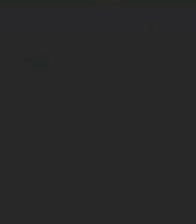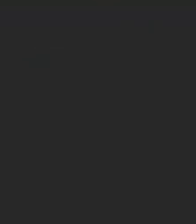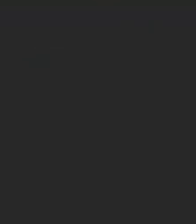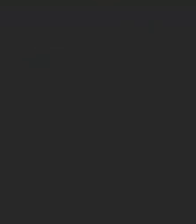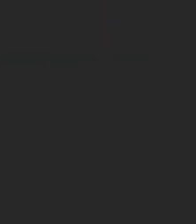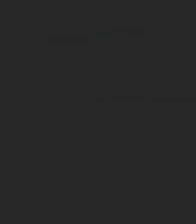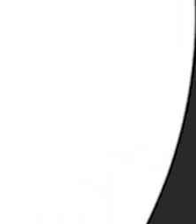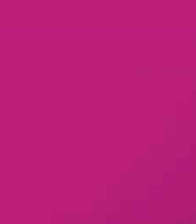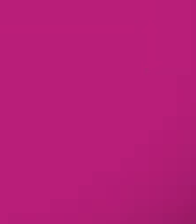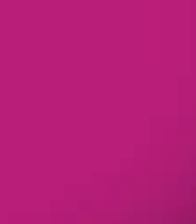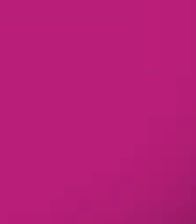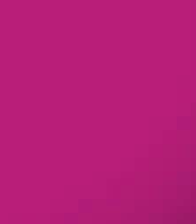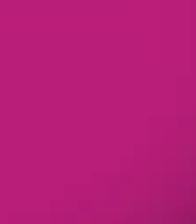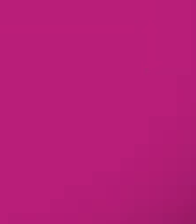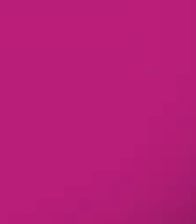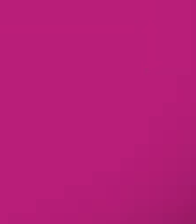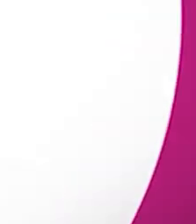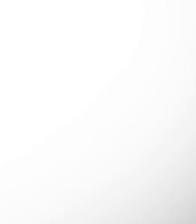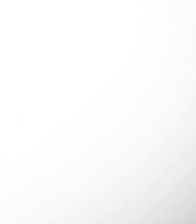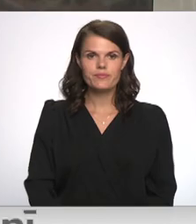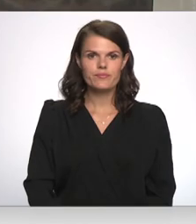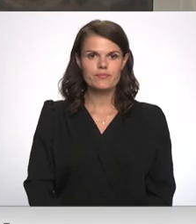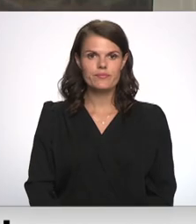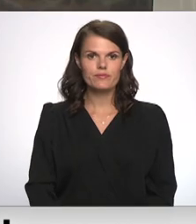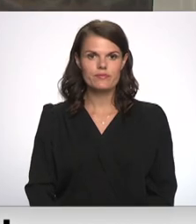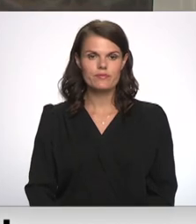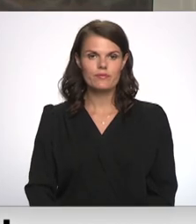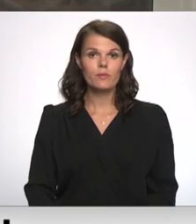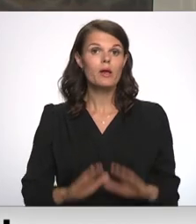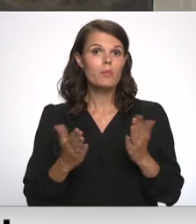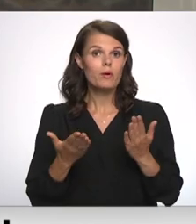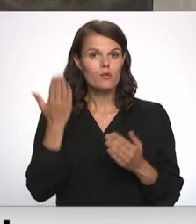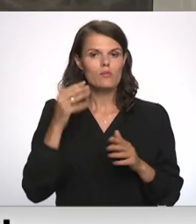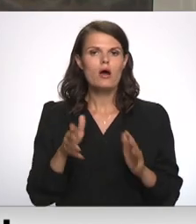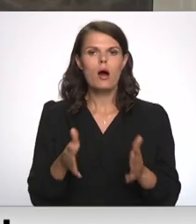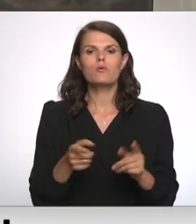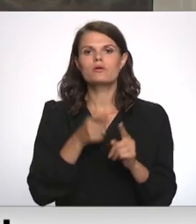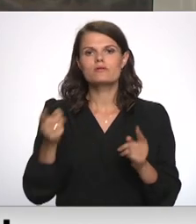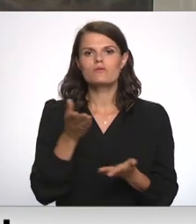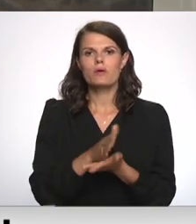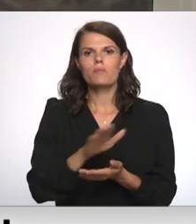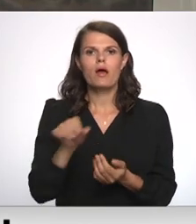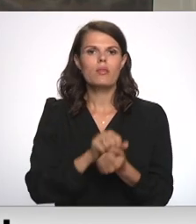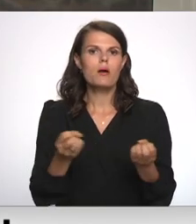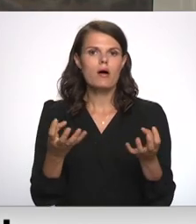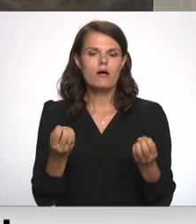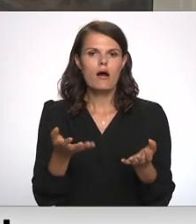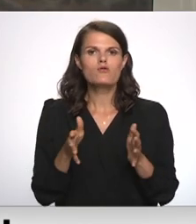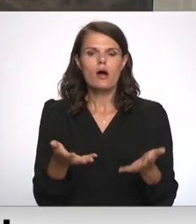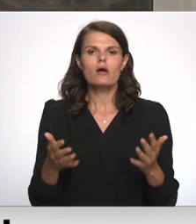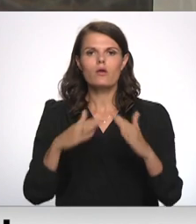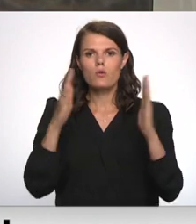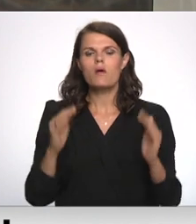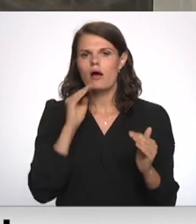Re, viss ēters ir te! Bet kopš apkuras sezonas beigām dabas gāzes katlu mājas